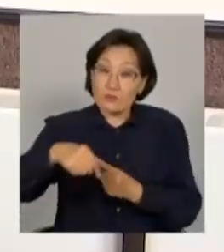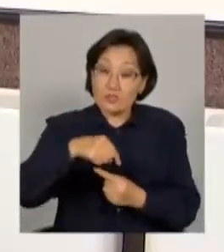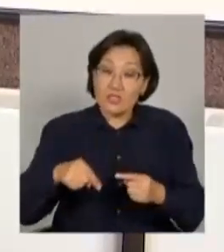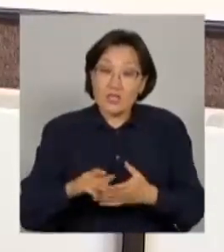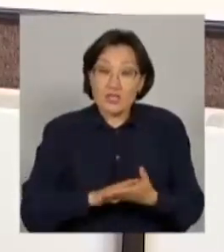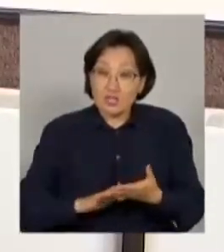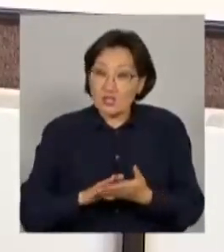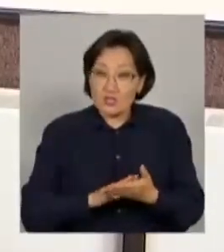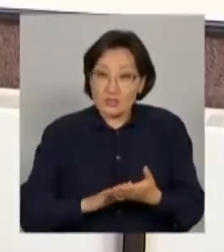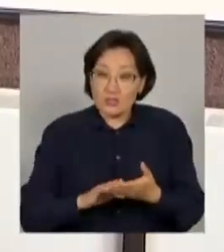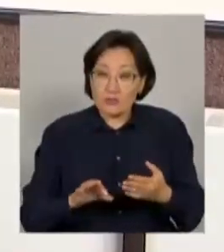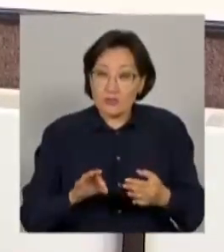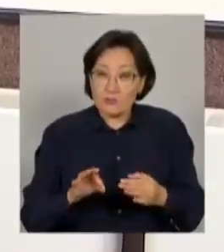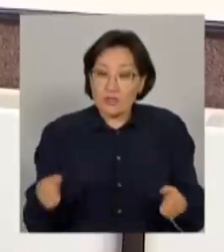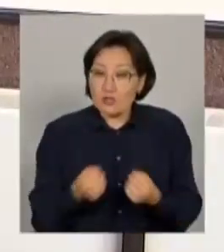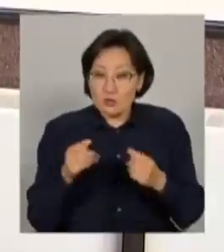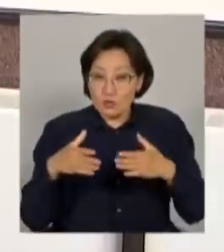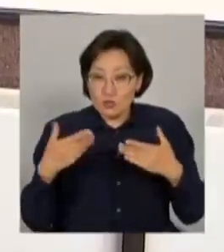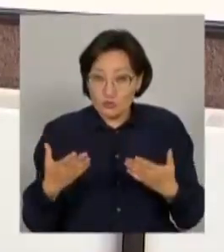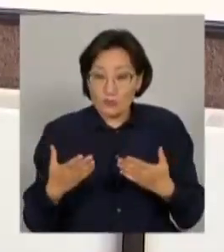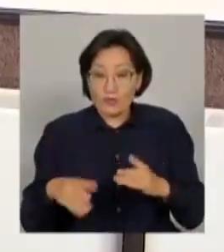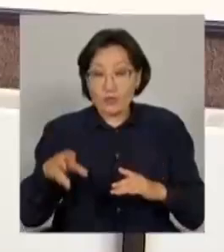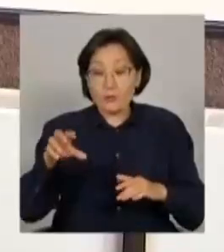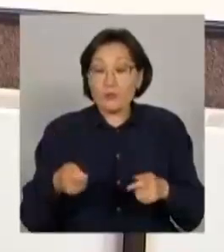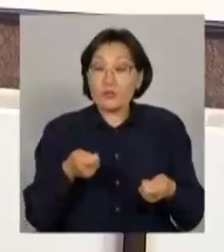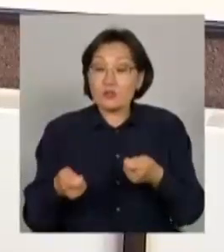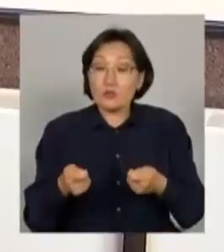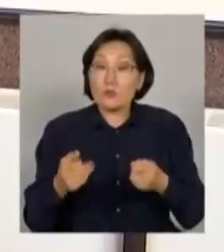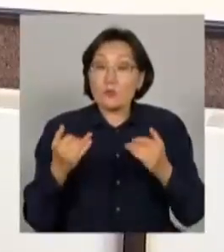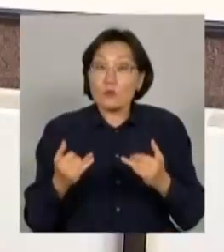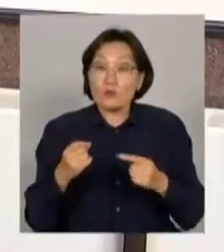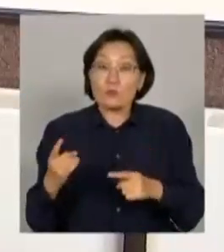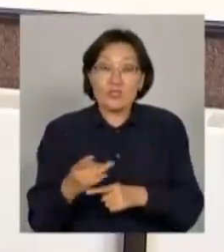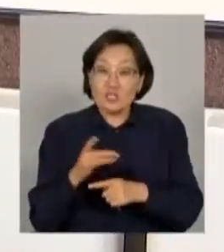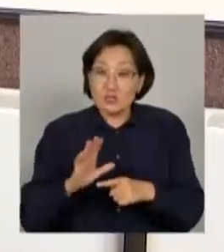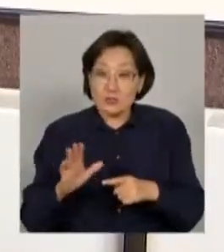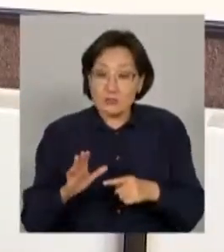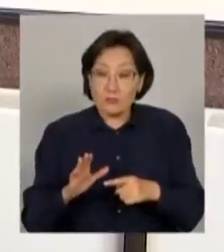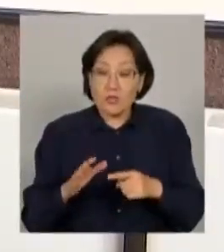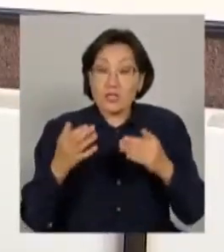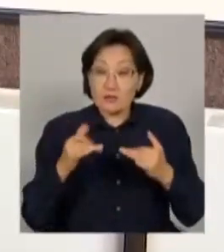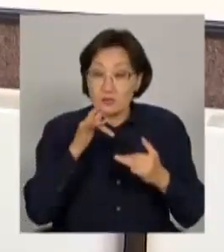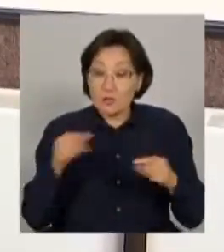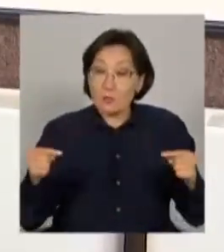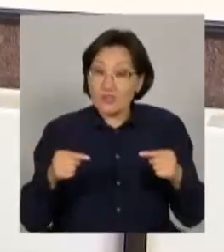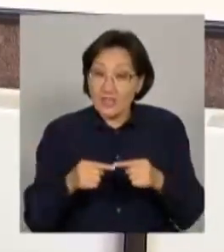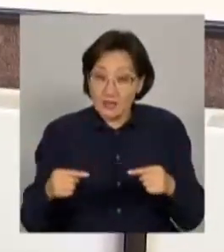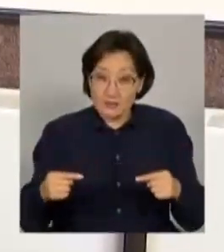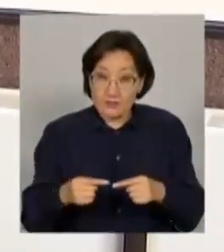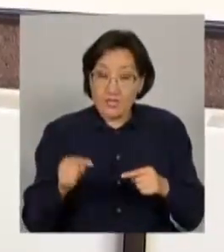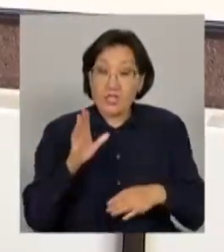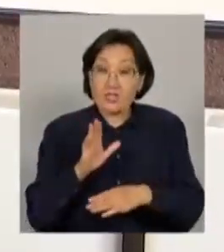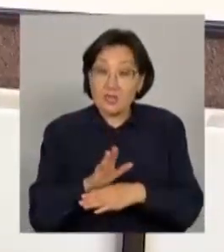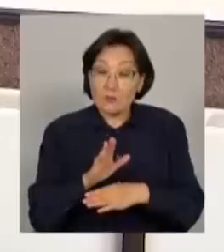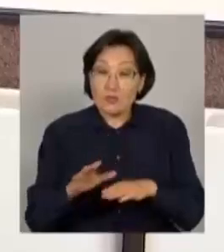ешқандай артықшылық жоқ біздің саясатымызда. Президент Мырза бүгін міне бірінші рет емес, оны бірақ қазіргі кезде нақты бір тапсырма